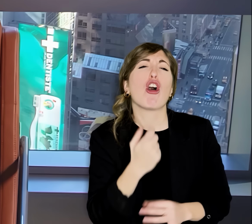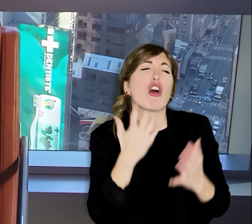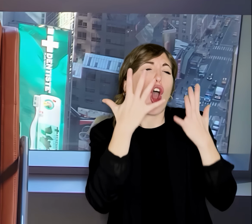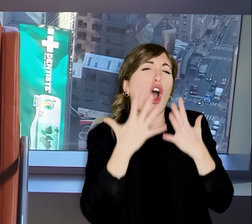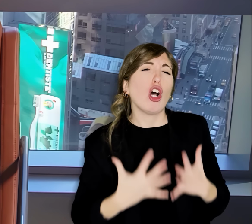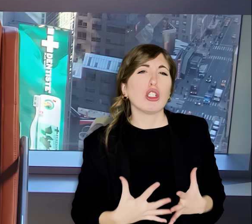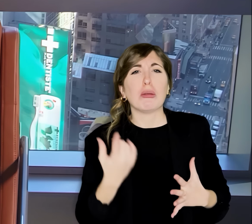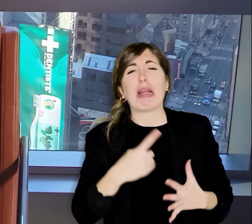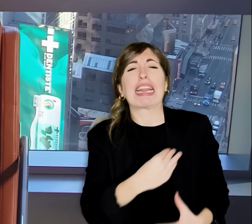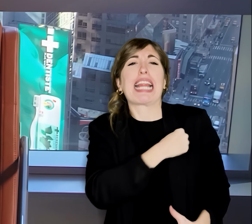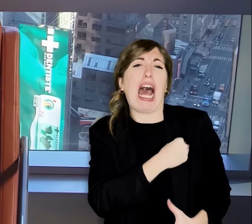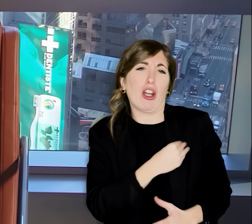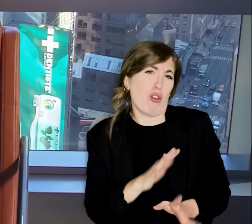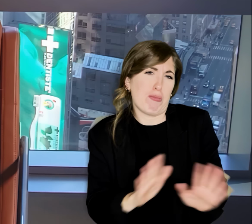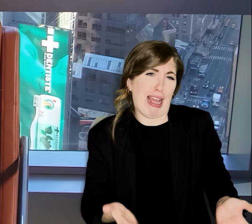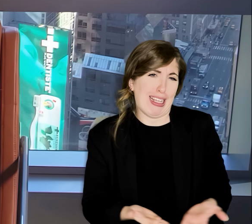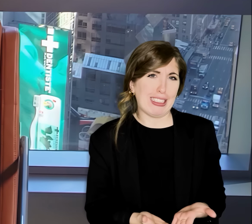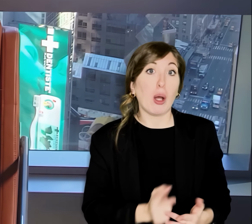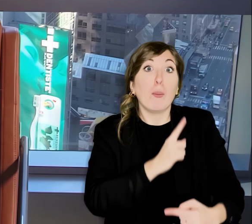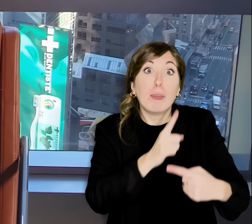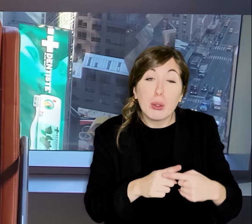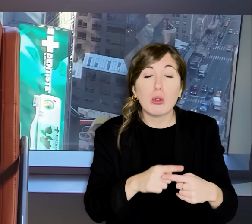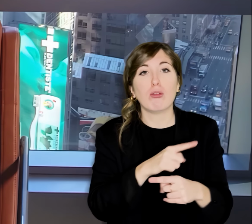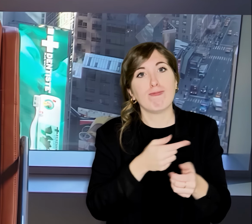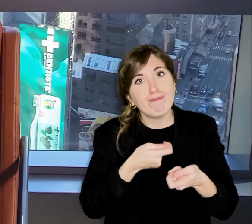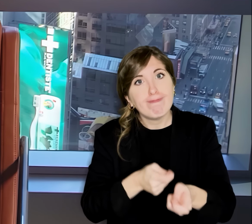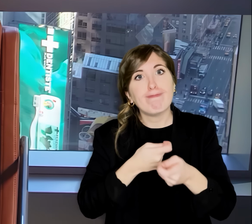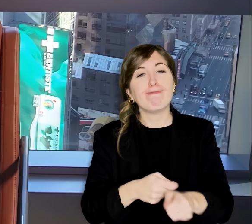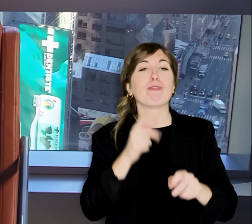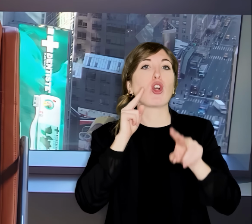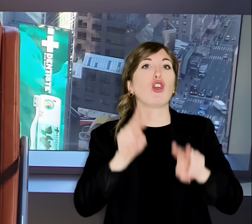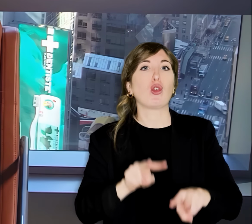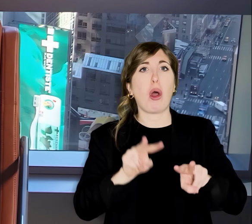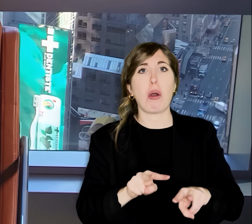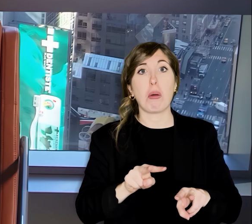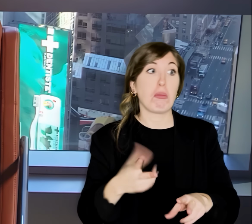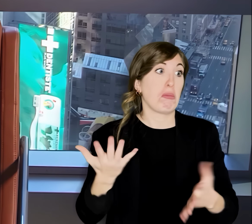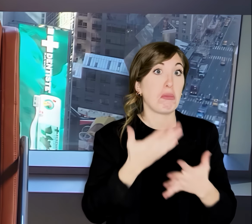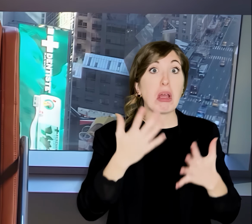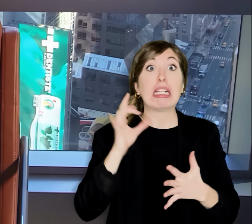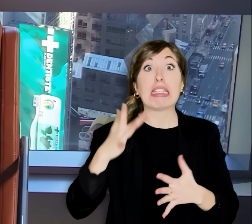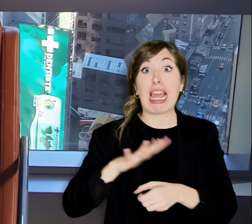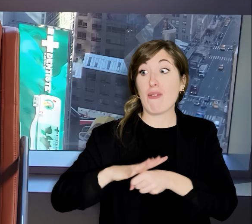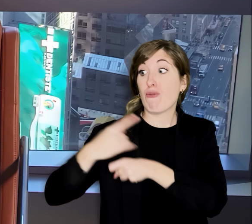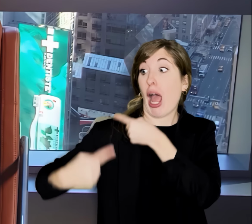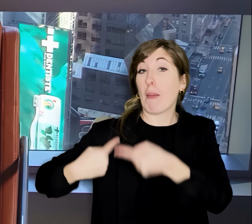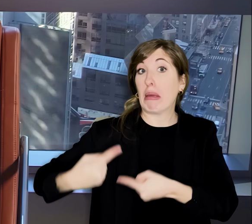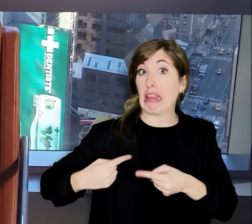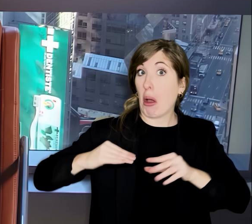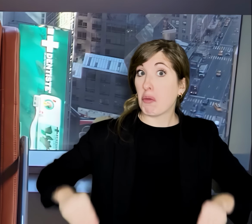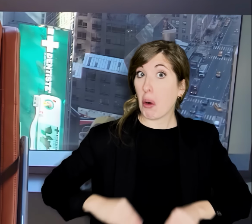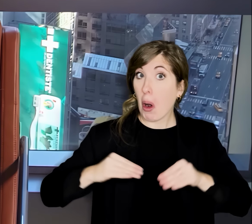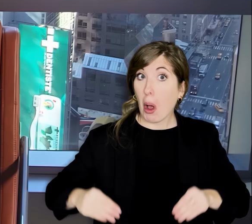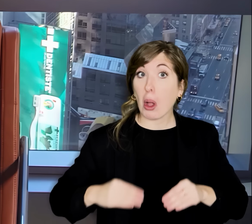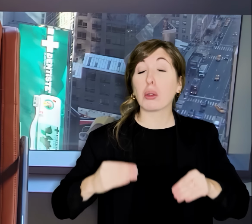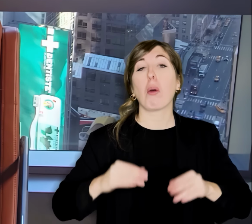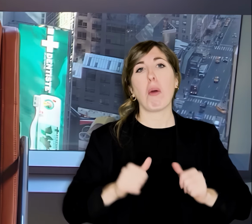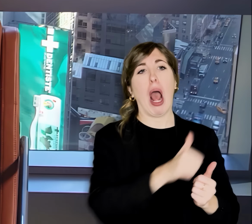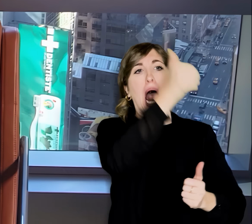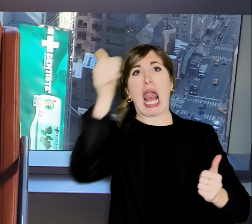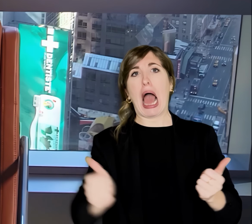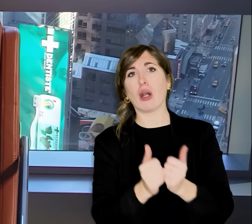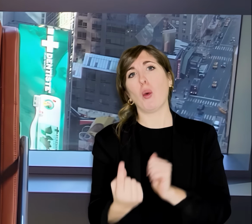dannose basta e poi fti vedere metodicamente una volta all'anno se non hai storia familiare eccetera eccetera più che sufficiente